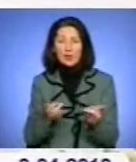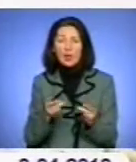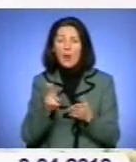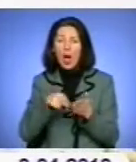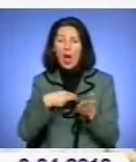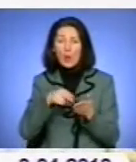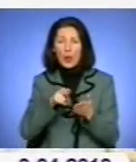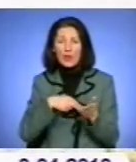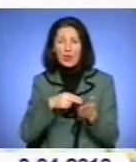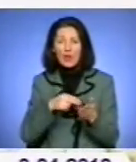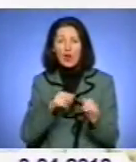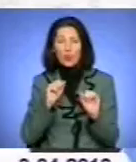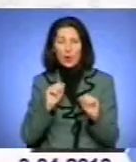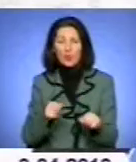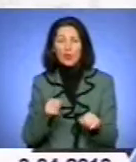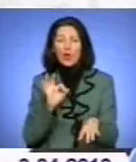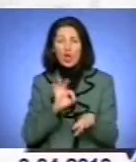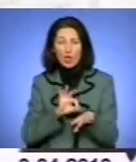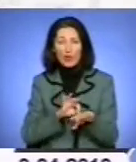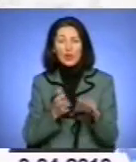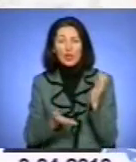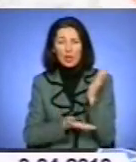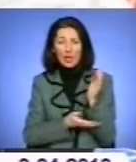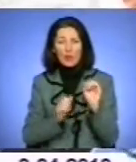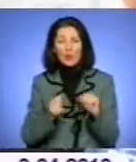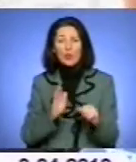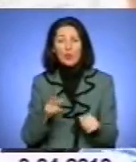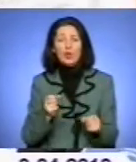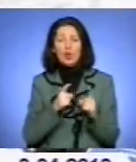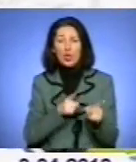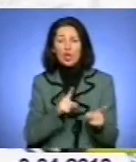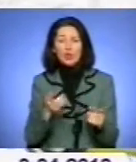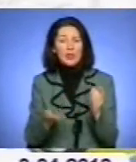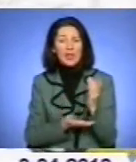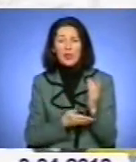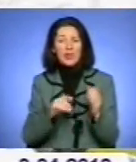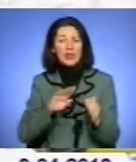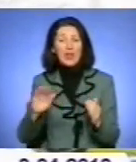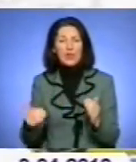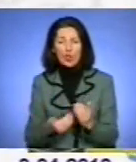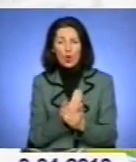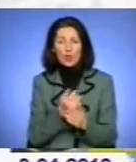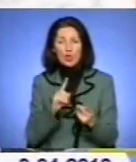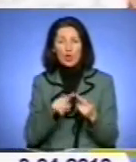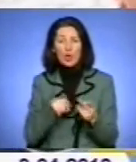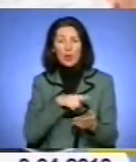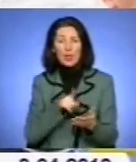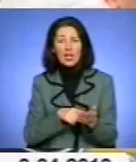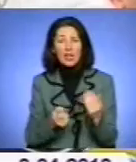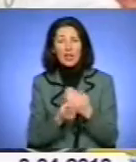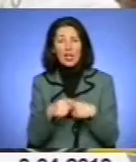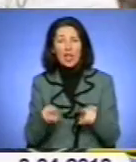виникнення серцевинної гнилі. Може бути виникнути загроза, що він взагалі не відновиться. Друге питання виникає таке досить,